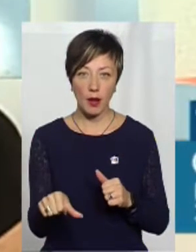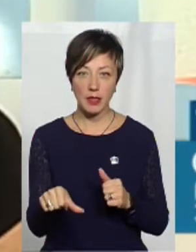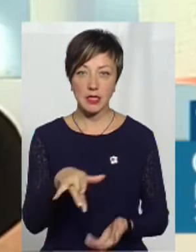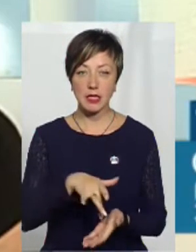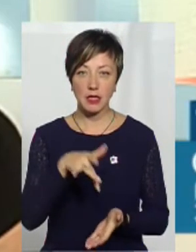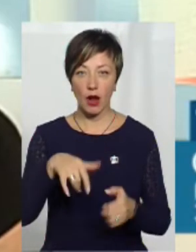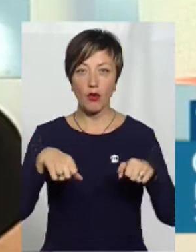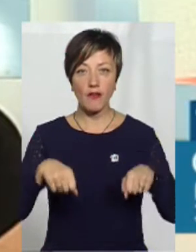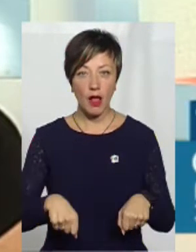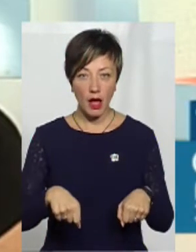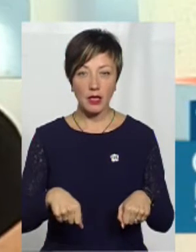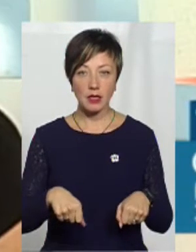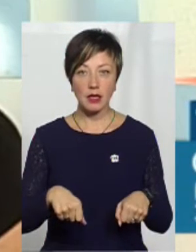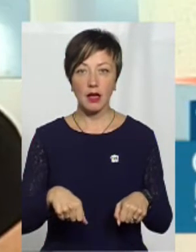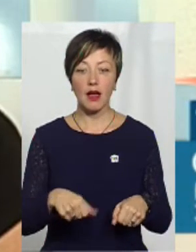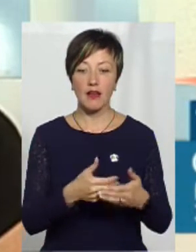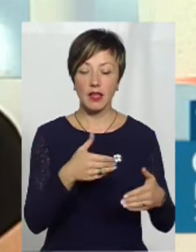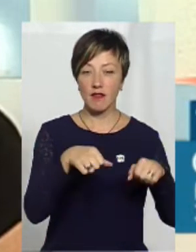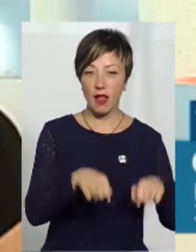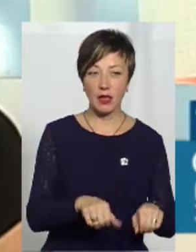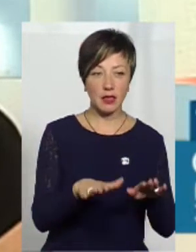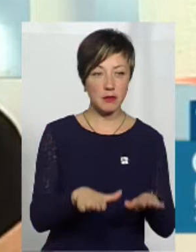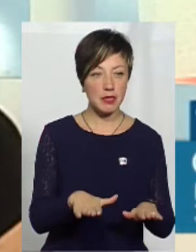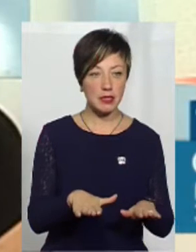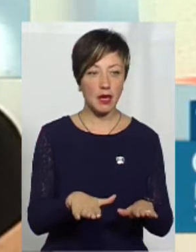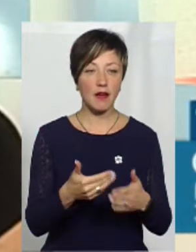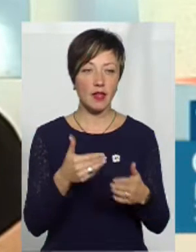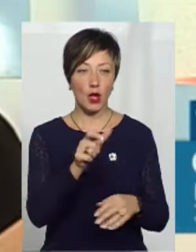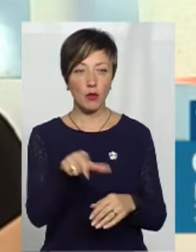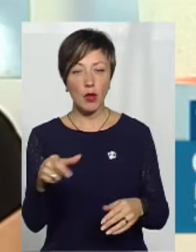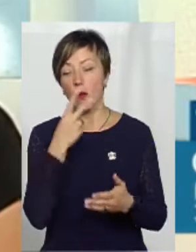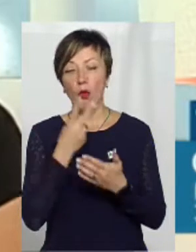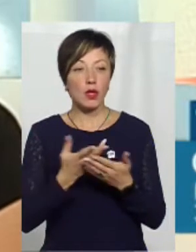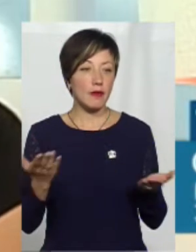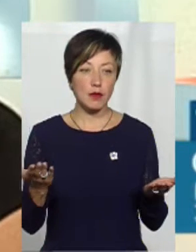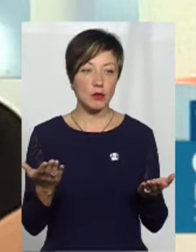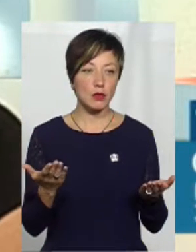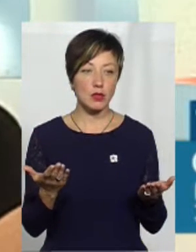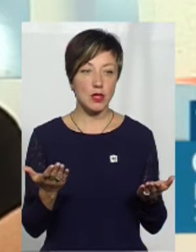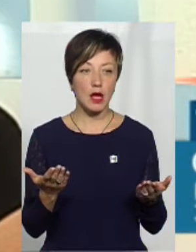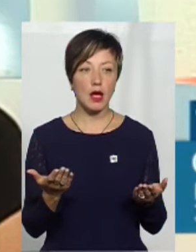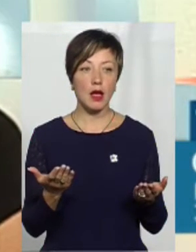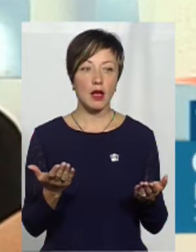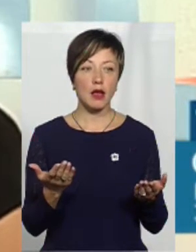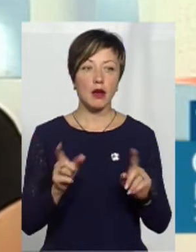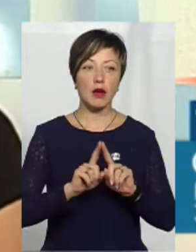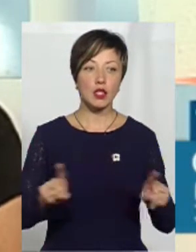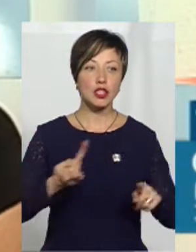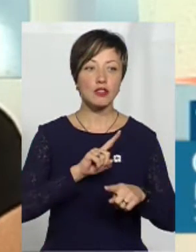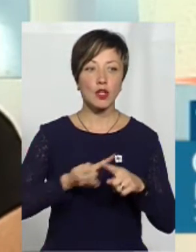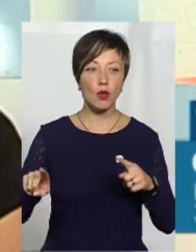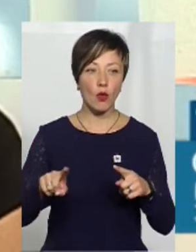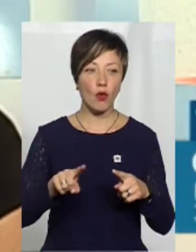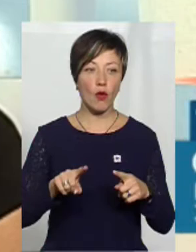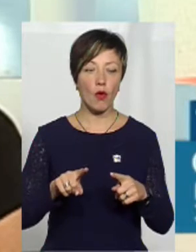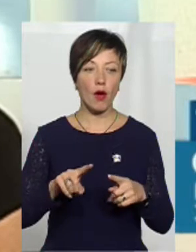відокремленість центральної влади від влади на місцях, тому, ну, як і, власне, від громадян, тому подивимось. Ну, якогось там швидкого